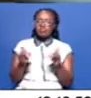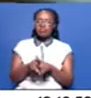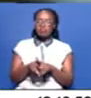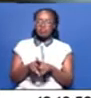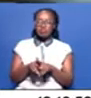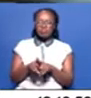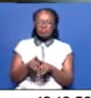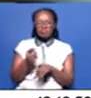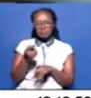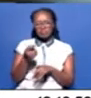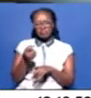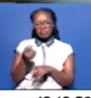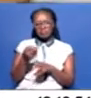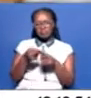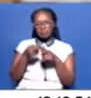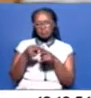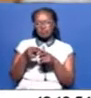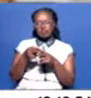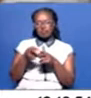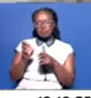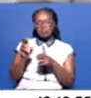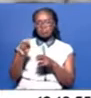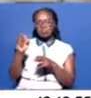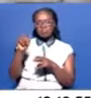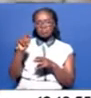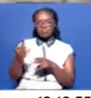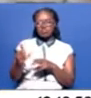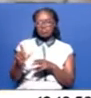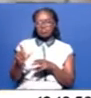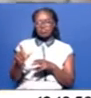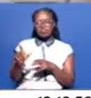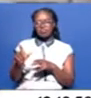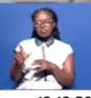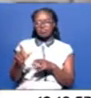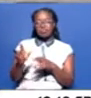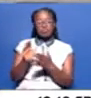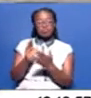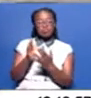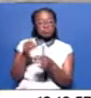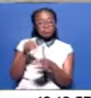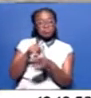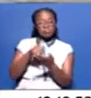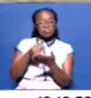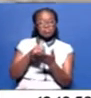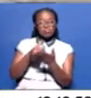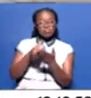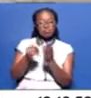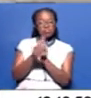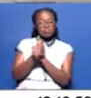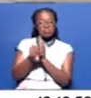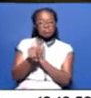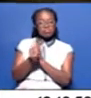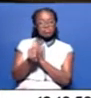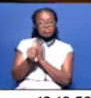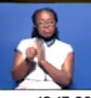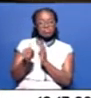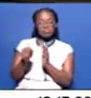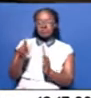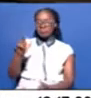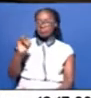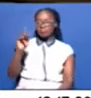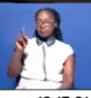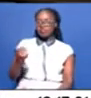na inaitwa enameli ndogo ya Cloison. Kati ya watengenezaji hawa hodari, Li Peng na mkewe Hu Yixin,